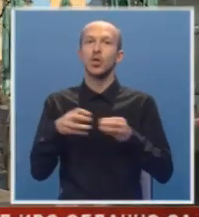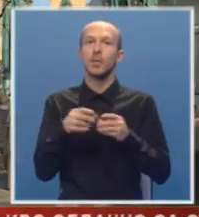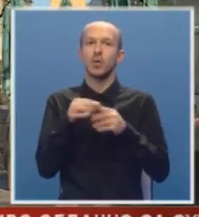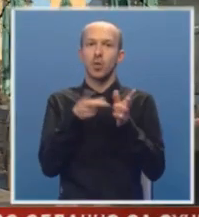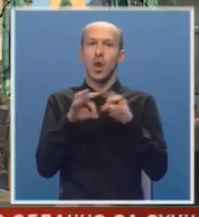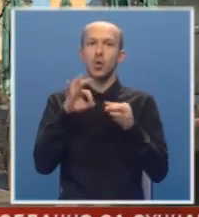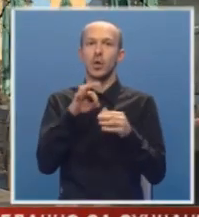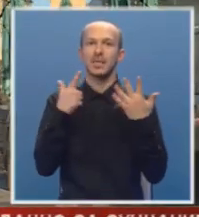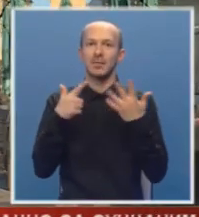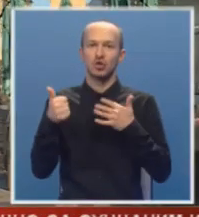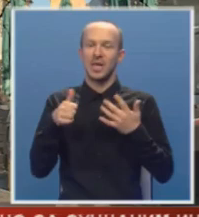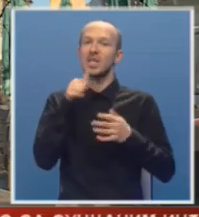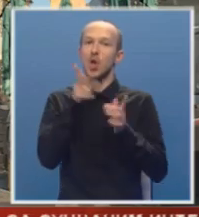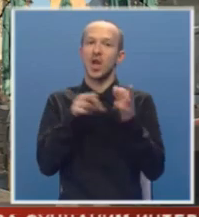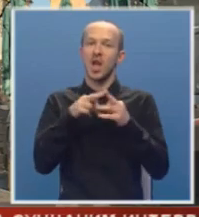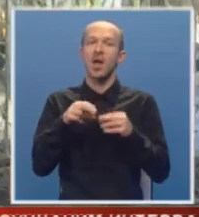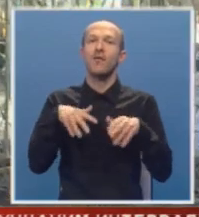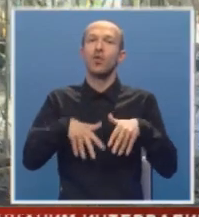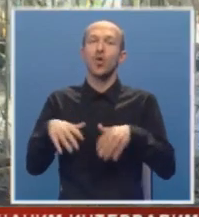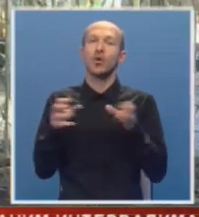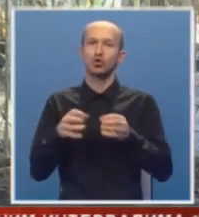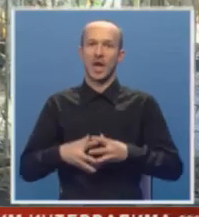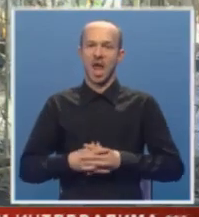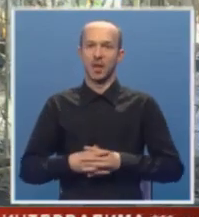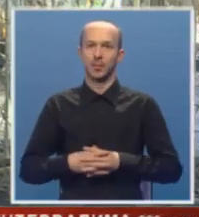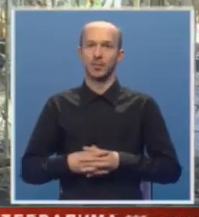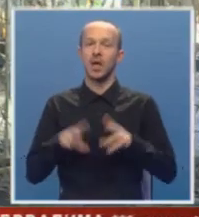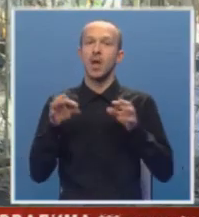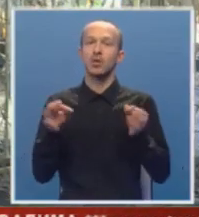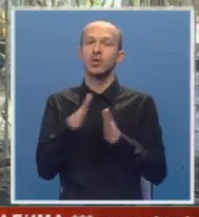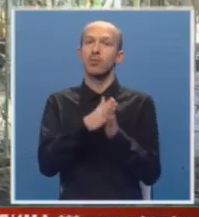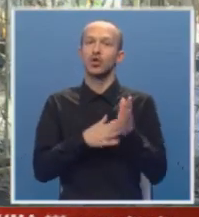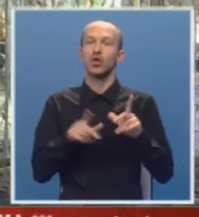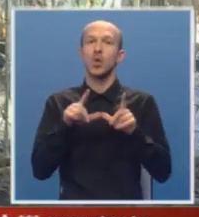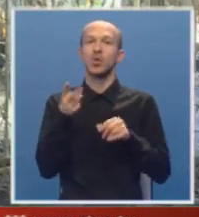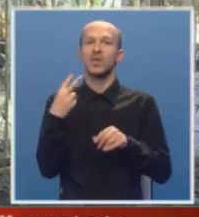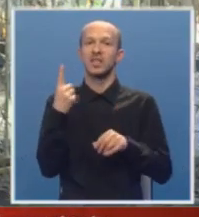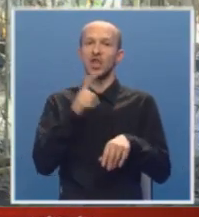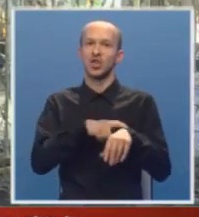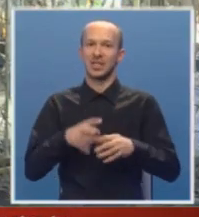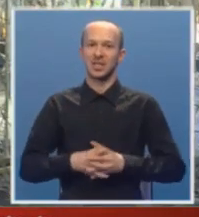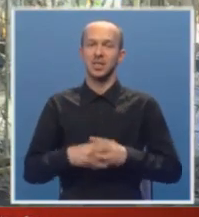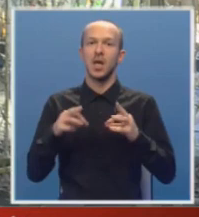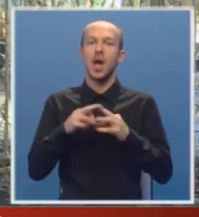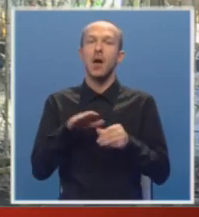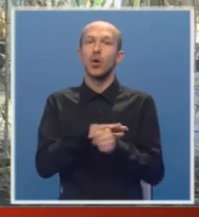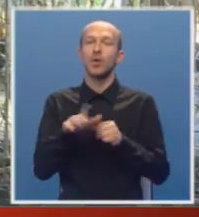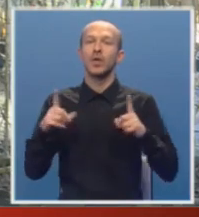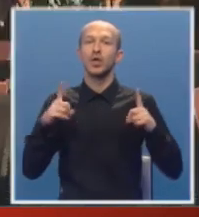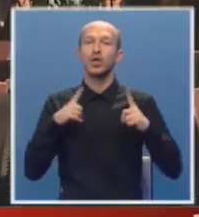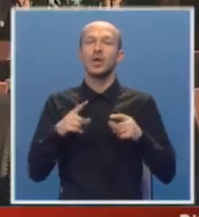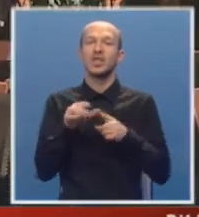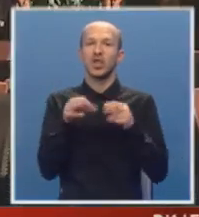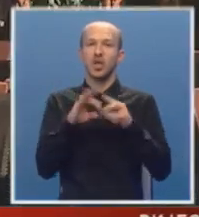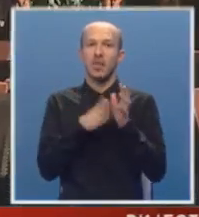Patrola 076 i lokalna folklorna udruženja. Proslava počinje u 21 čas, a pokrovitelj dočeka je